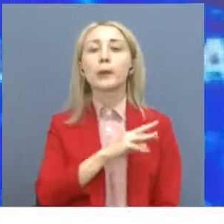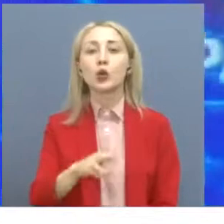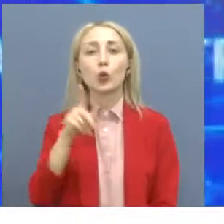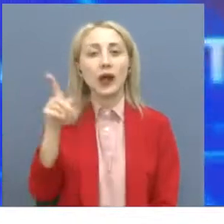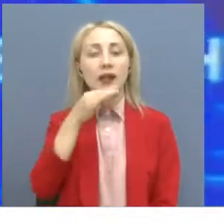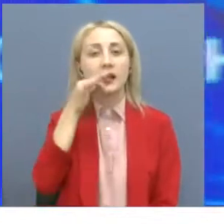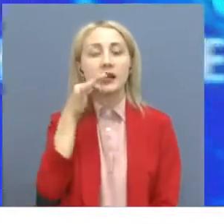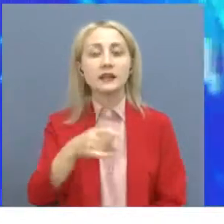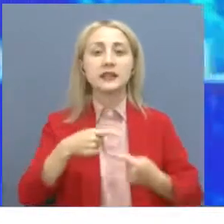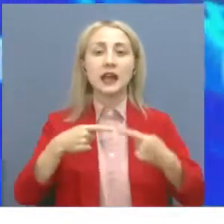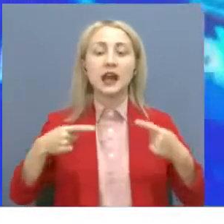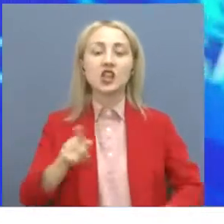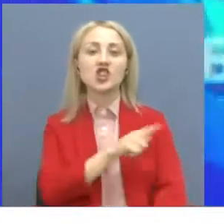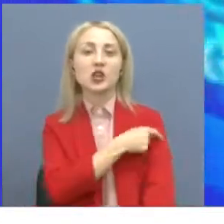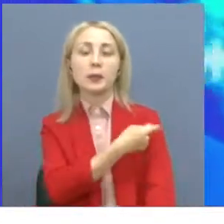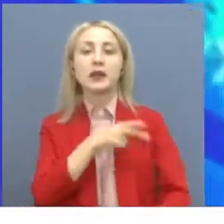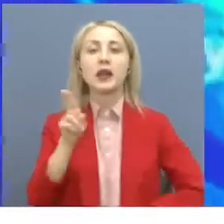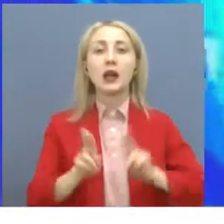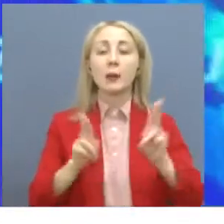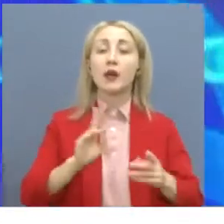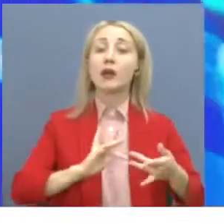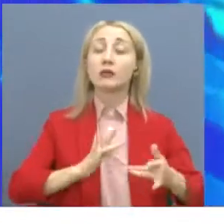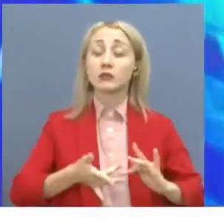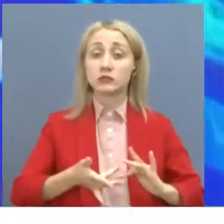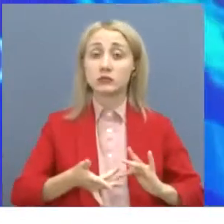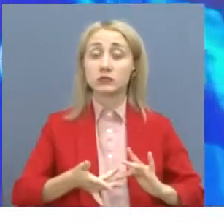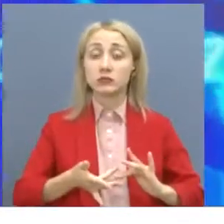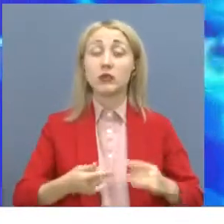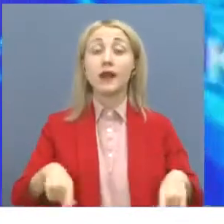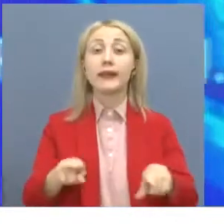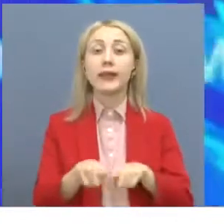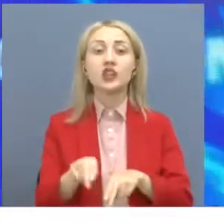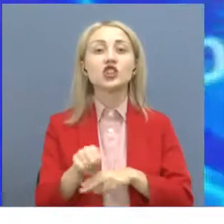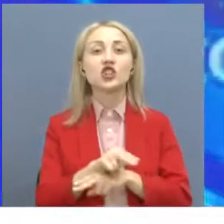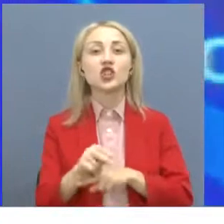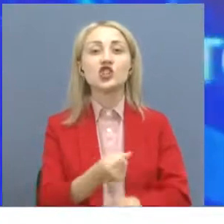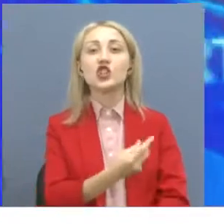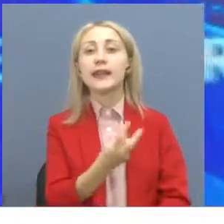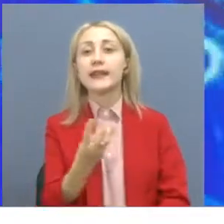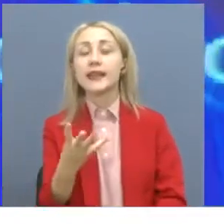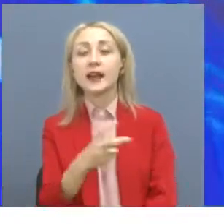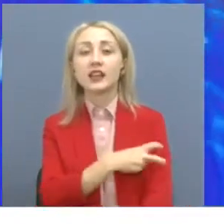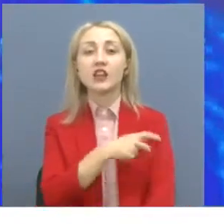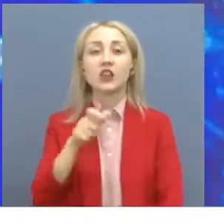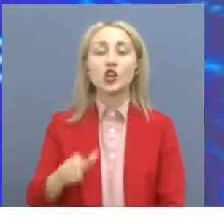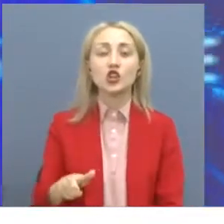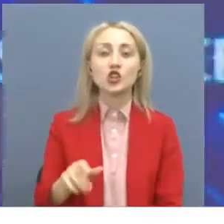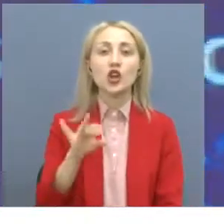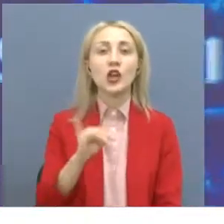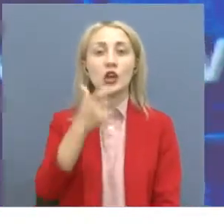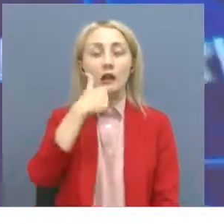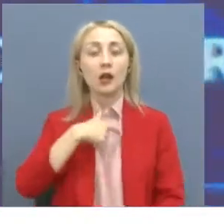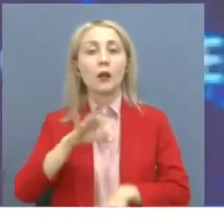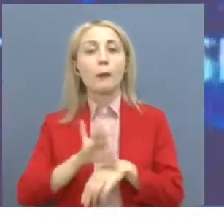кейбір дәрігерлердің емдеу тәсілдеріне, дұрыс емес препарат ішіп, денсаулықтарына кері әсер еткен науқастарға қатысты өз ойын жеткізді.